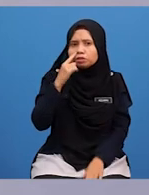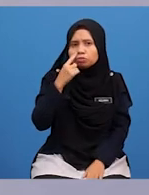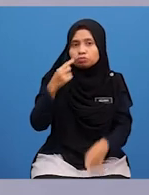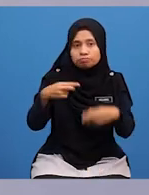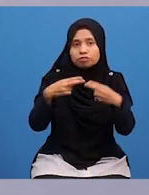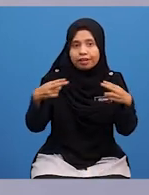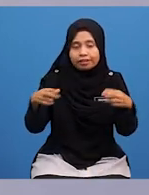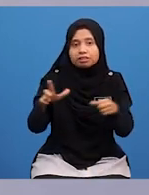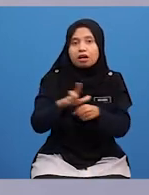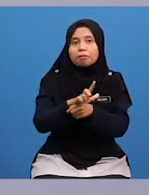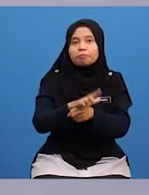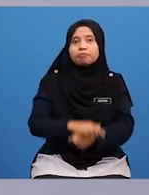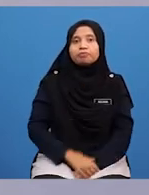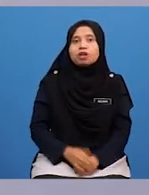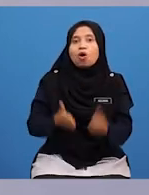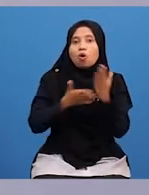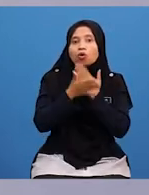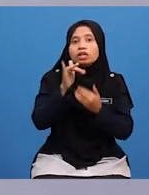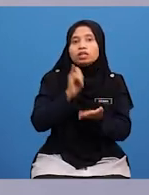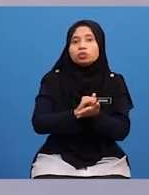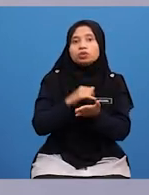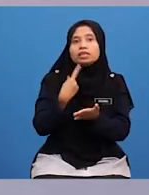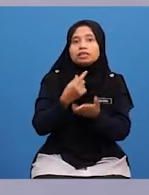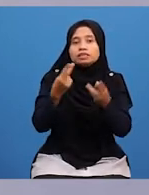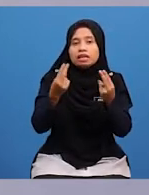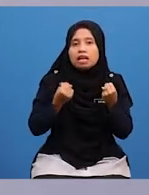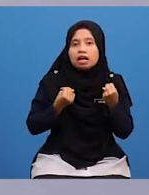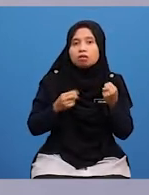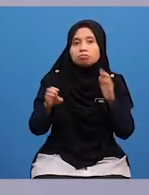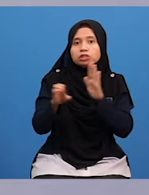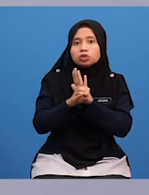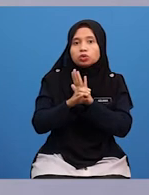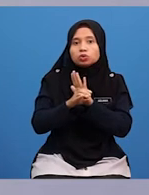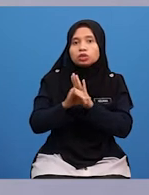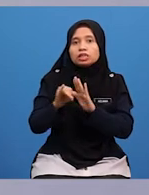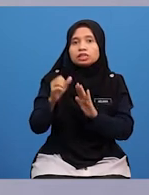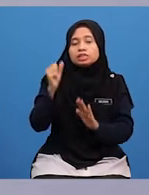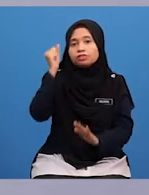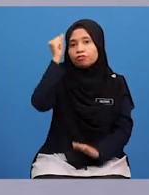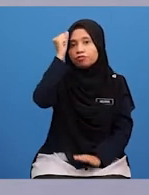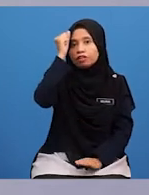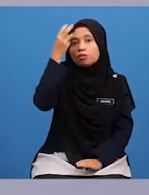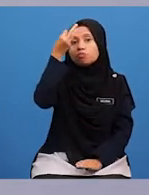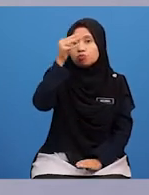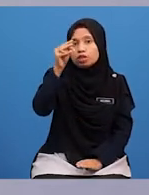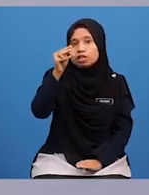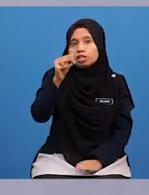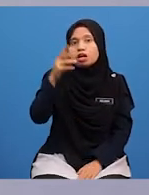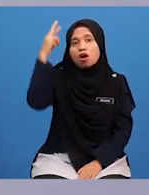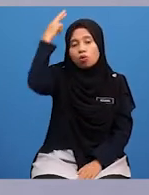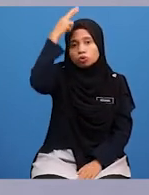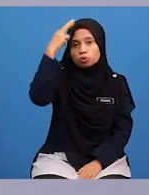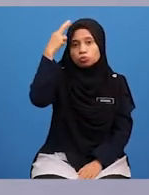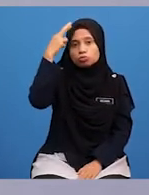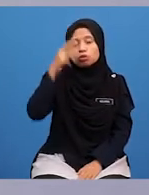jemu. Huraian lengkap. Oleh itu, kita hendaklah mencontohi sifat mulia